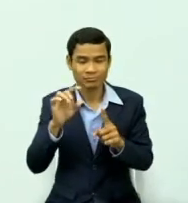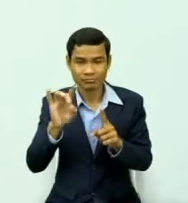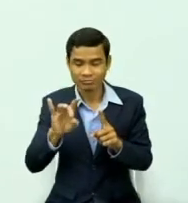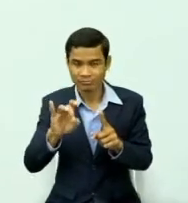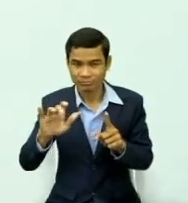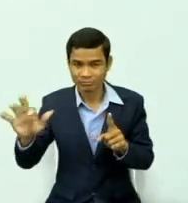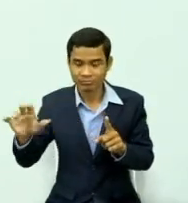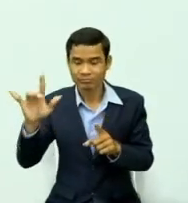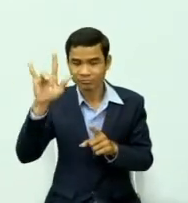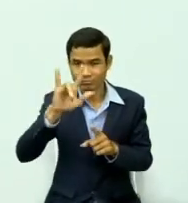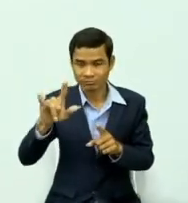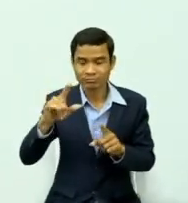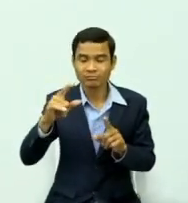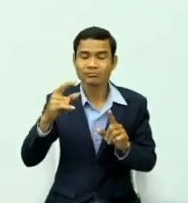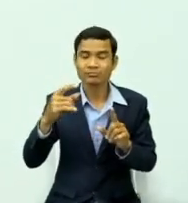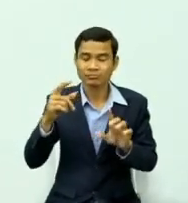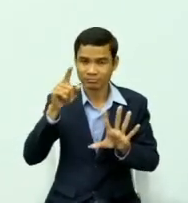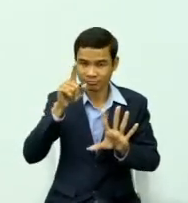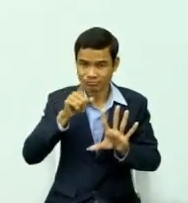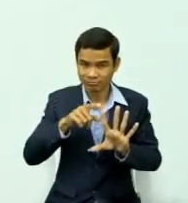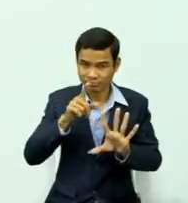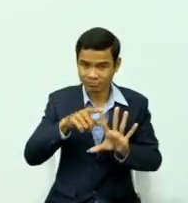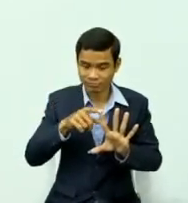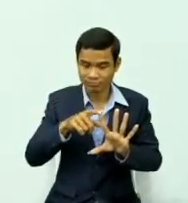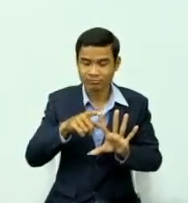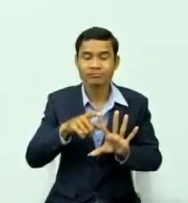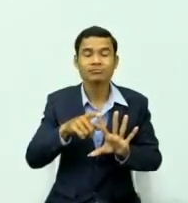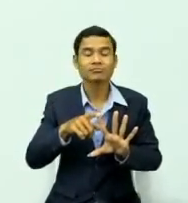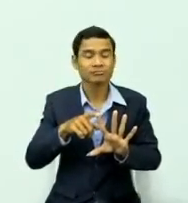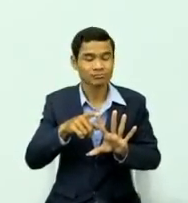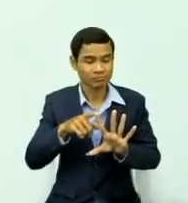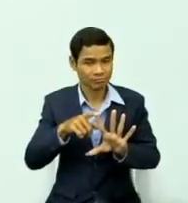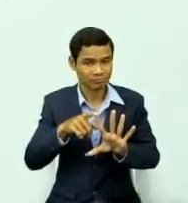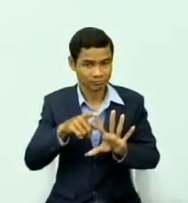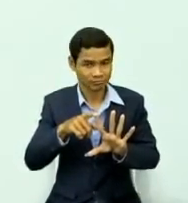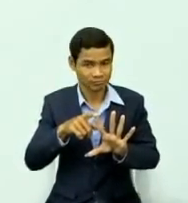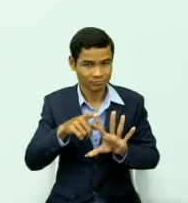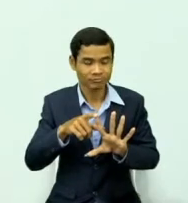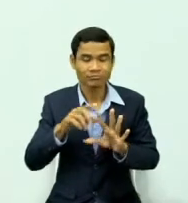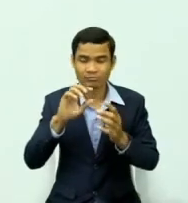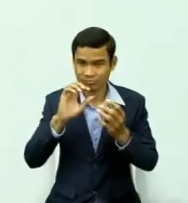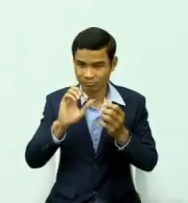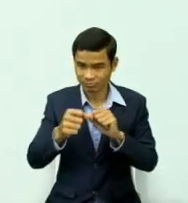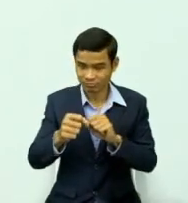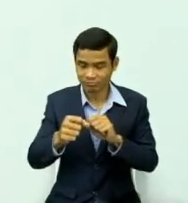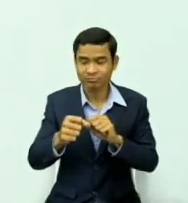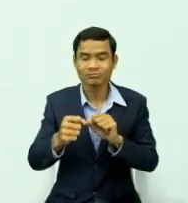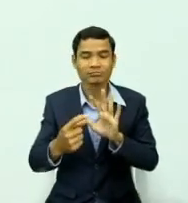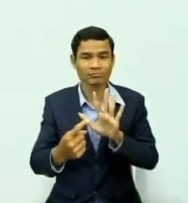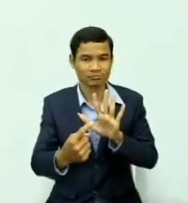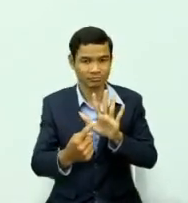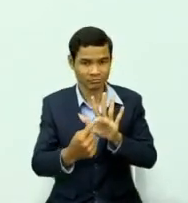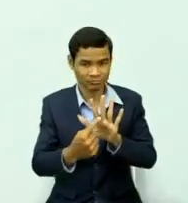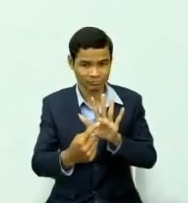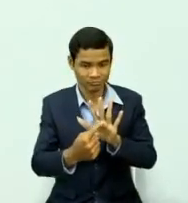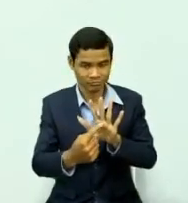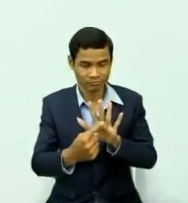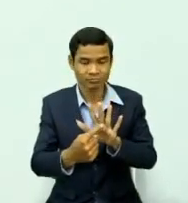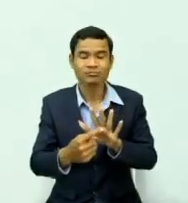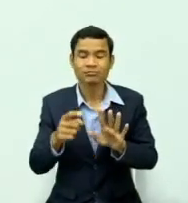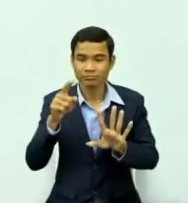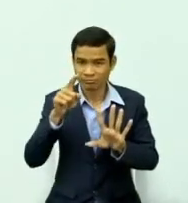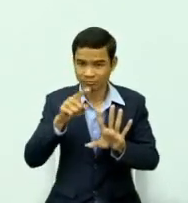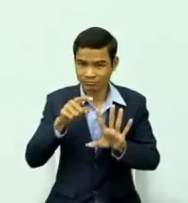chỉ mùi nắng nhà mũ sẽ cái toán nên là con nè chân tới đồ từ chia bọc trường về là